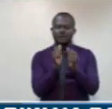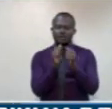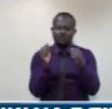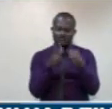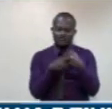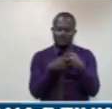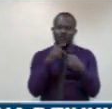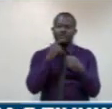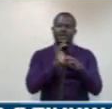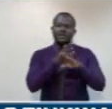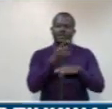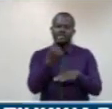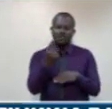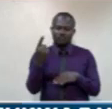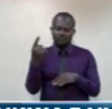birego 114,